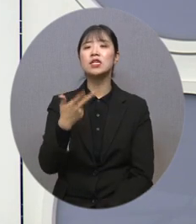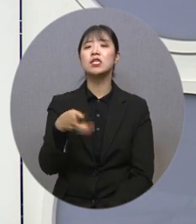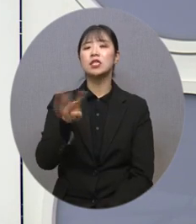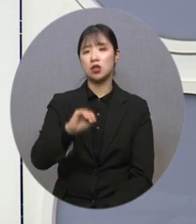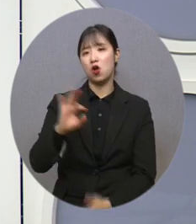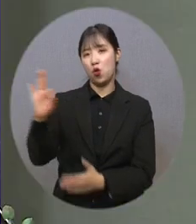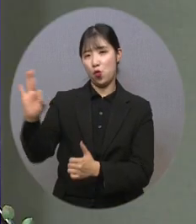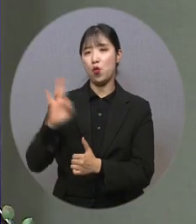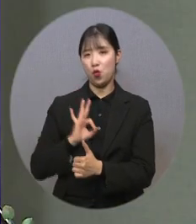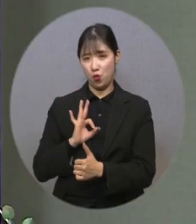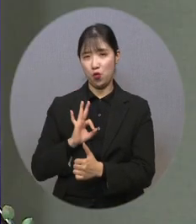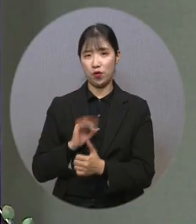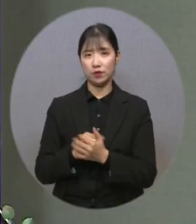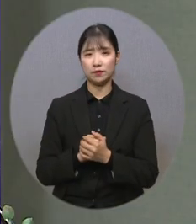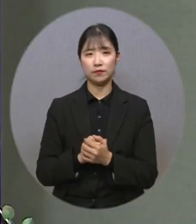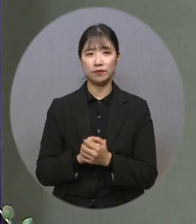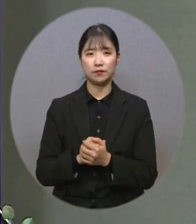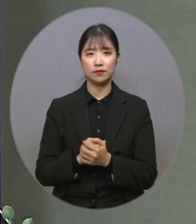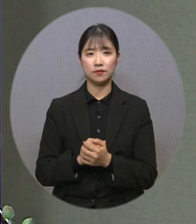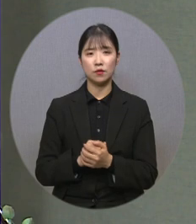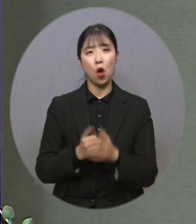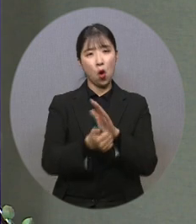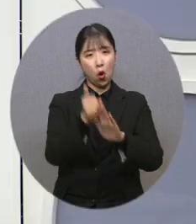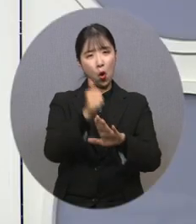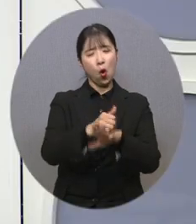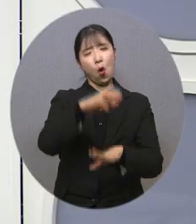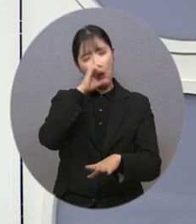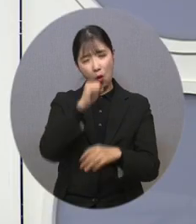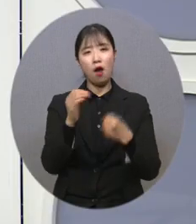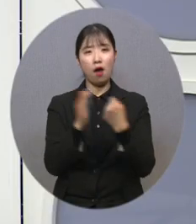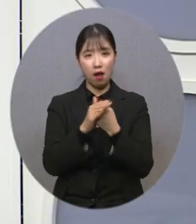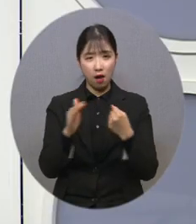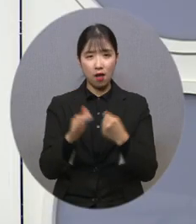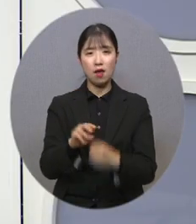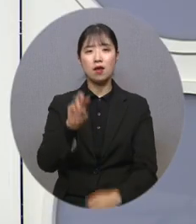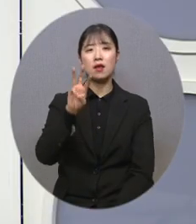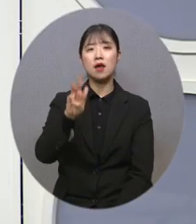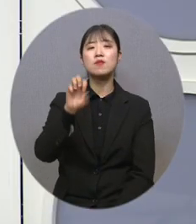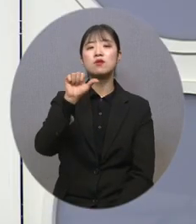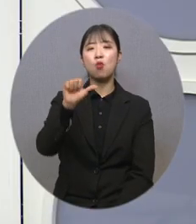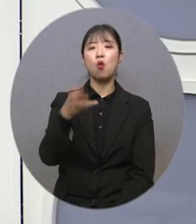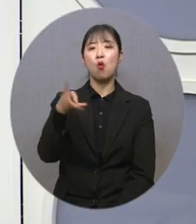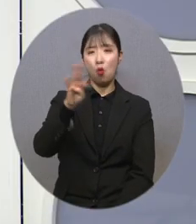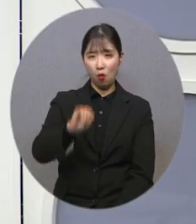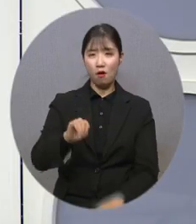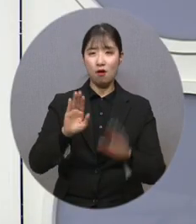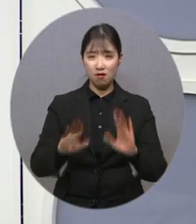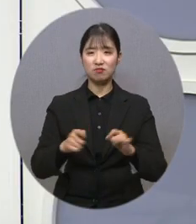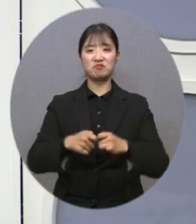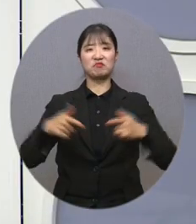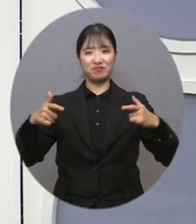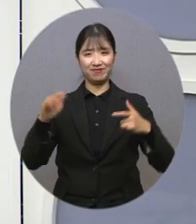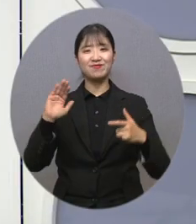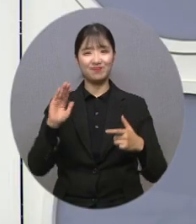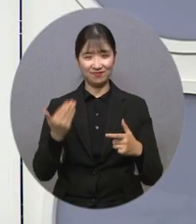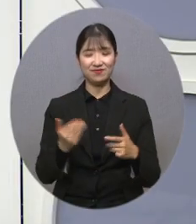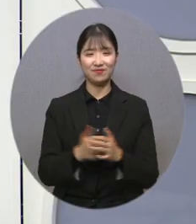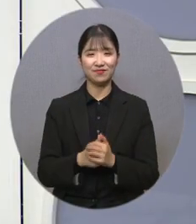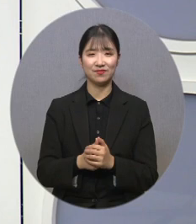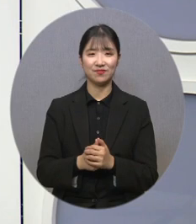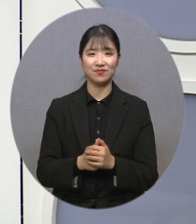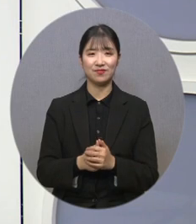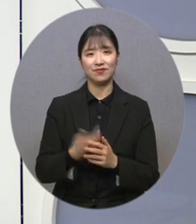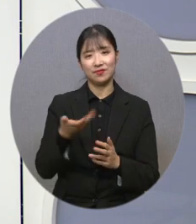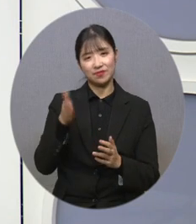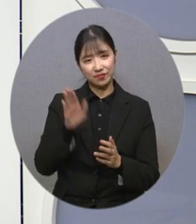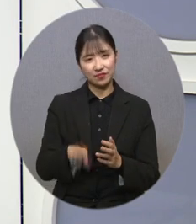27억이라는 돈을 받았어요. 아이고. 그리고 성과가 너무 좋아서 35억까지 우리가 증액을 지금 했습니다.